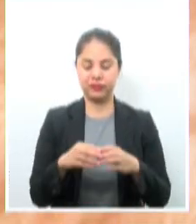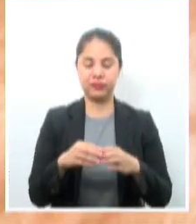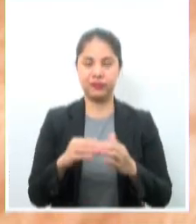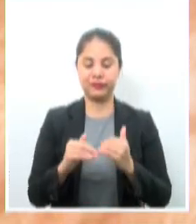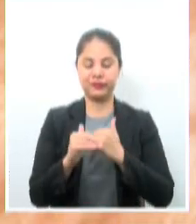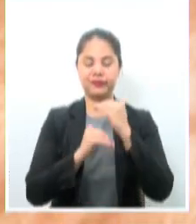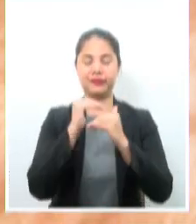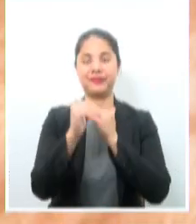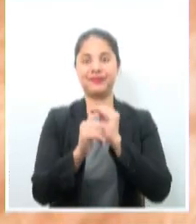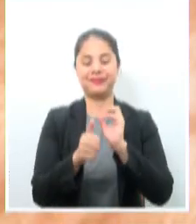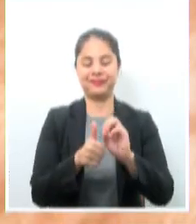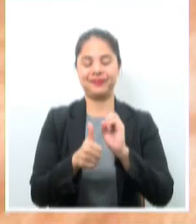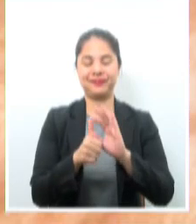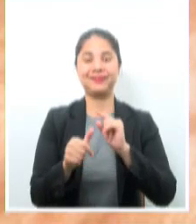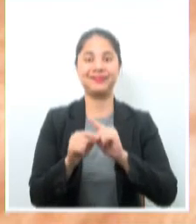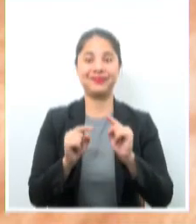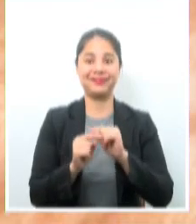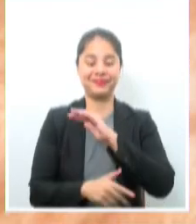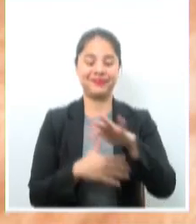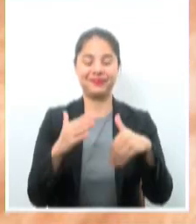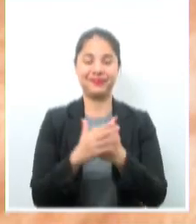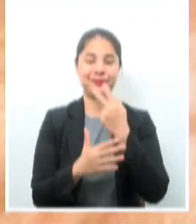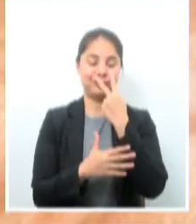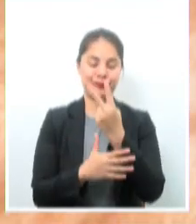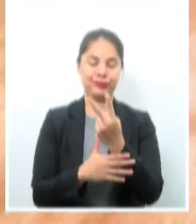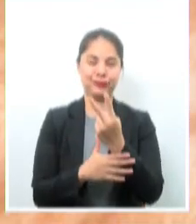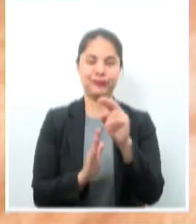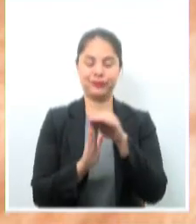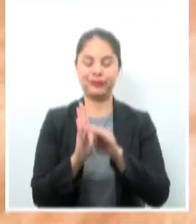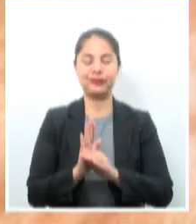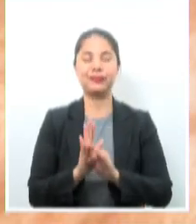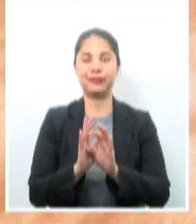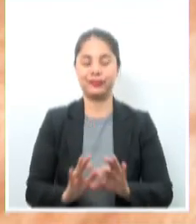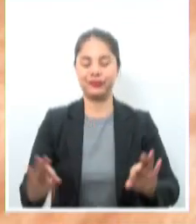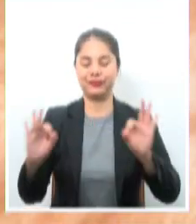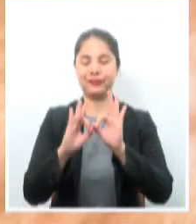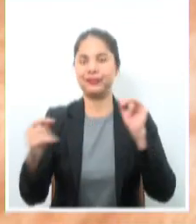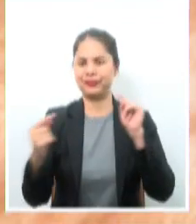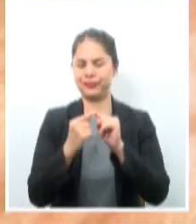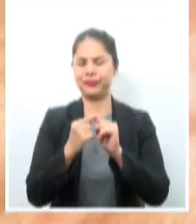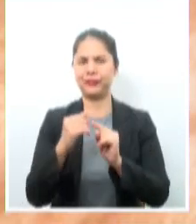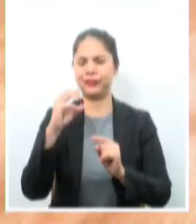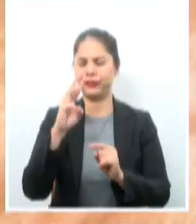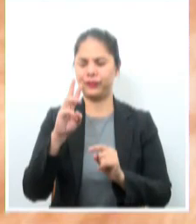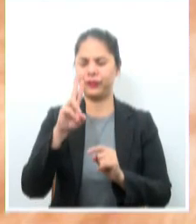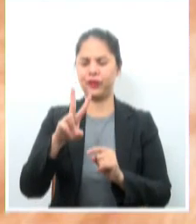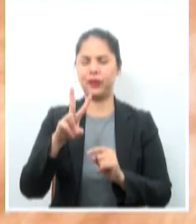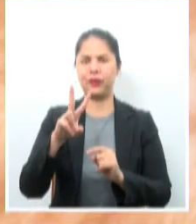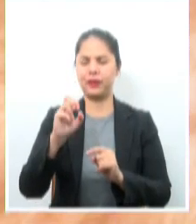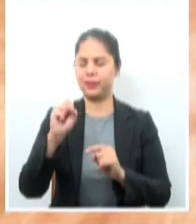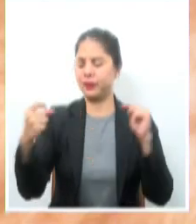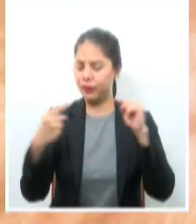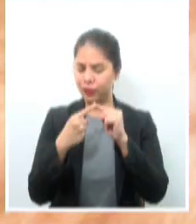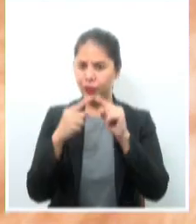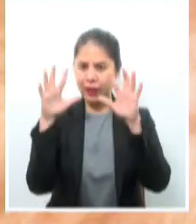นาระบบแนะแนวนะคะและคณะค่ะจะพาพวกเราทุกคนเนี่ยไปรู้จักกับอีกหนึ่งระบบที่สำคัญนั่นก็คือ V-Space นะคะที่จะเป็นเข็มทิศนำท